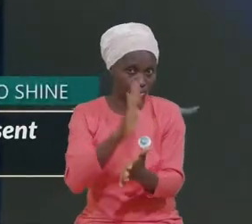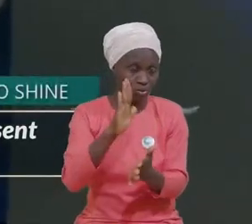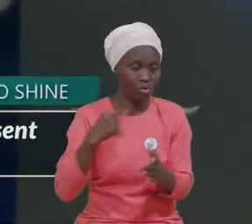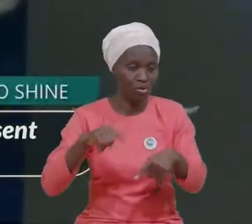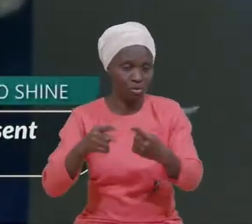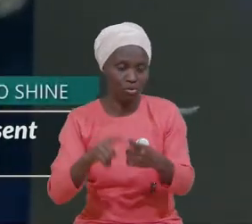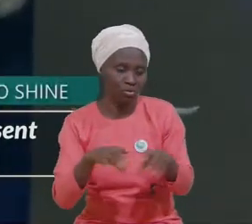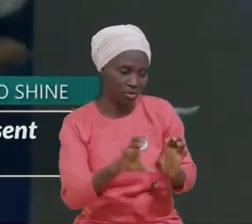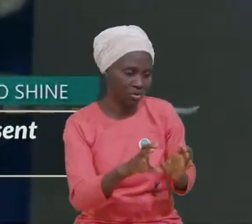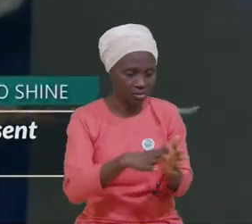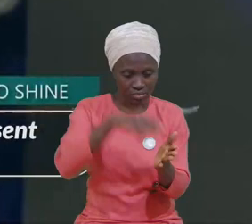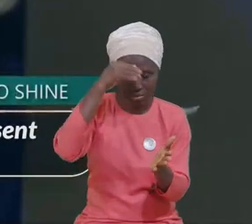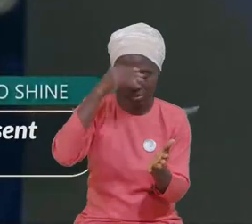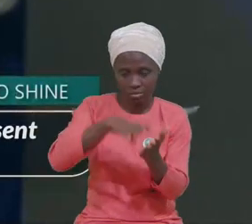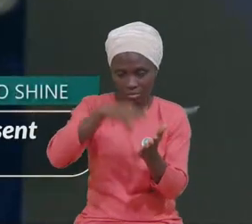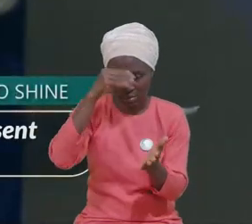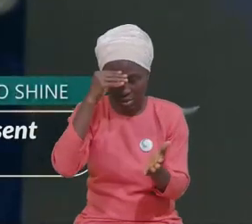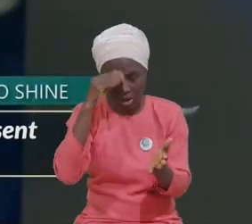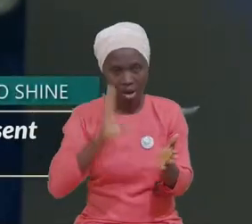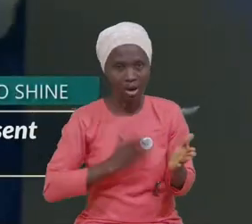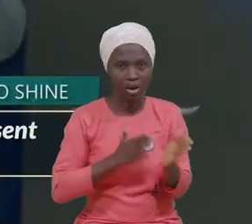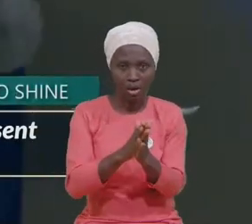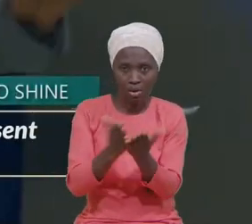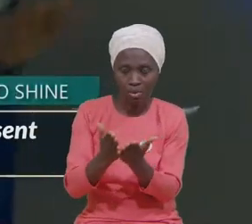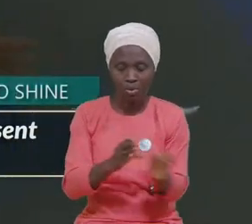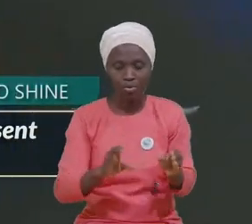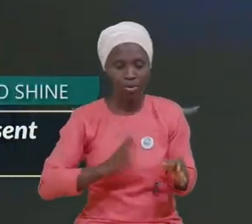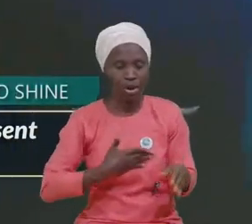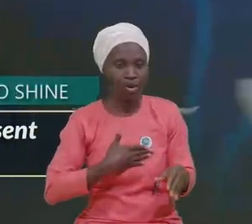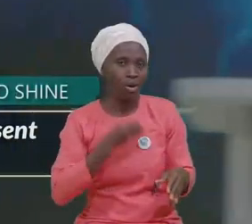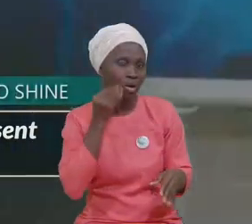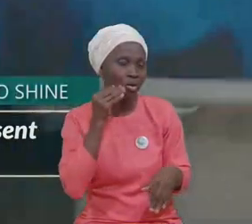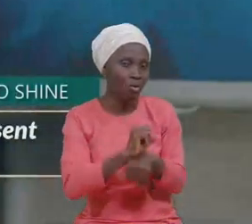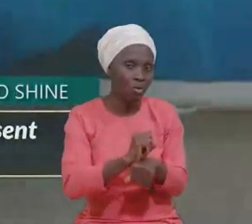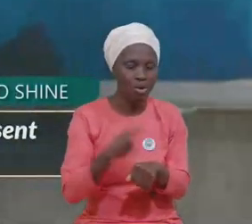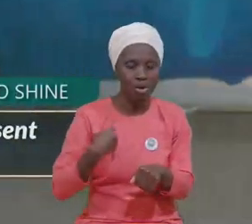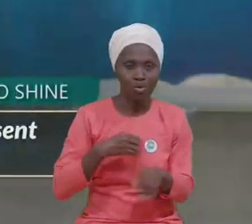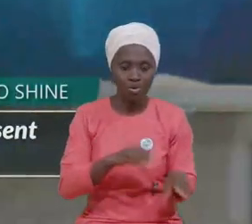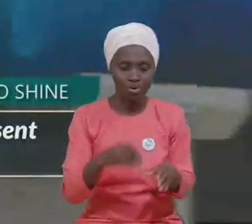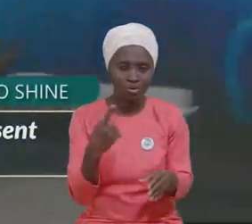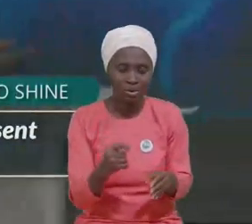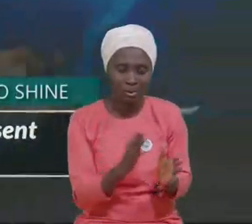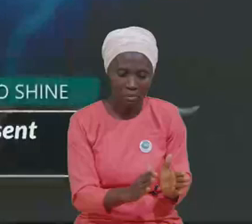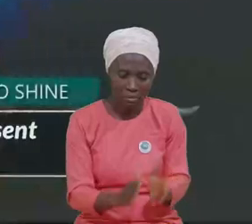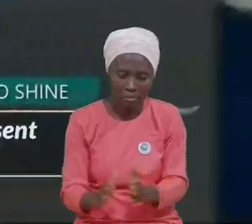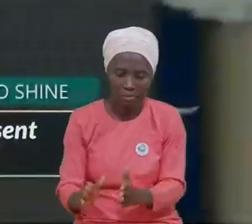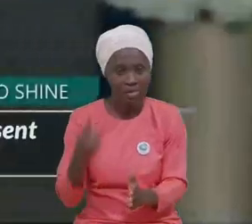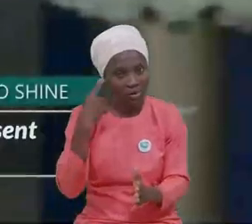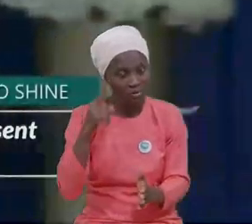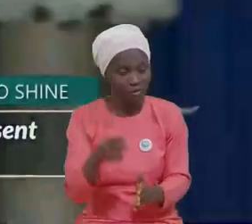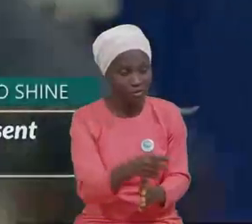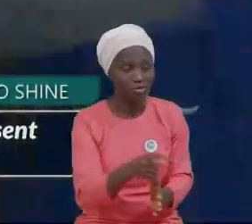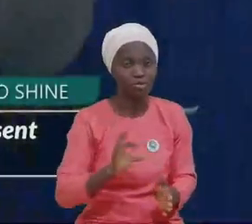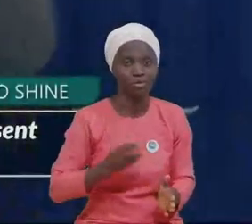nous allons au cours, nous étudions, nous faisons les exercices, nous planifions même pour ceux